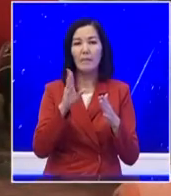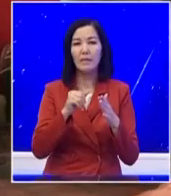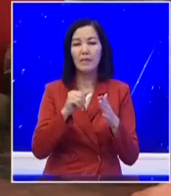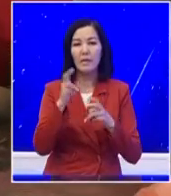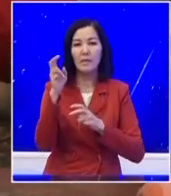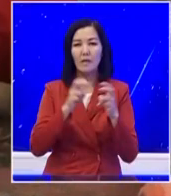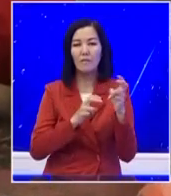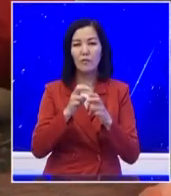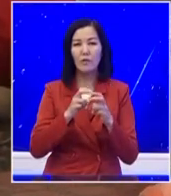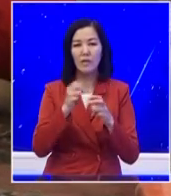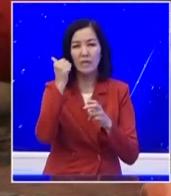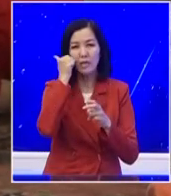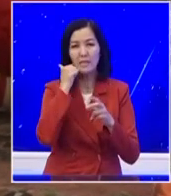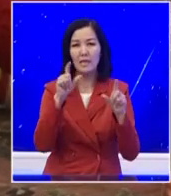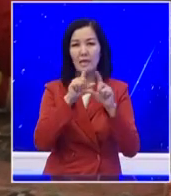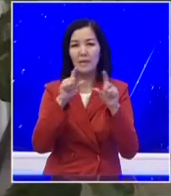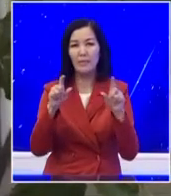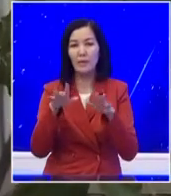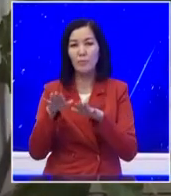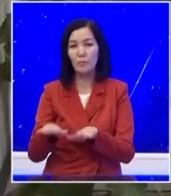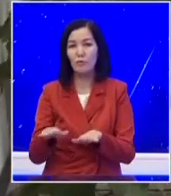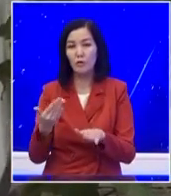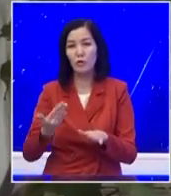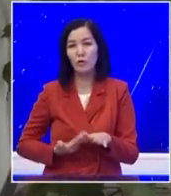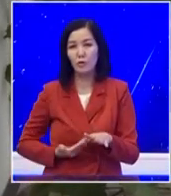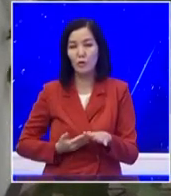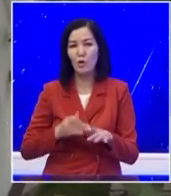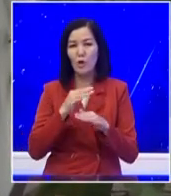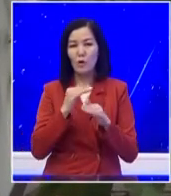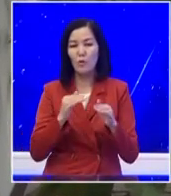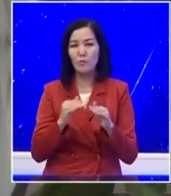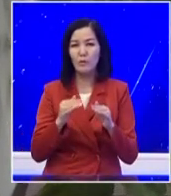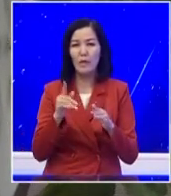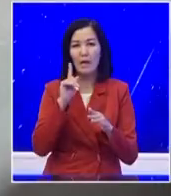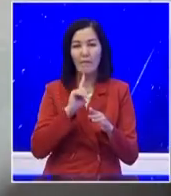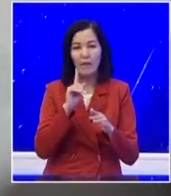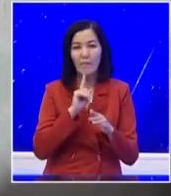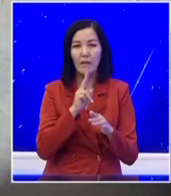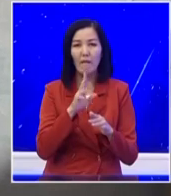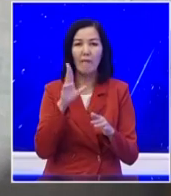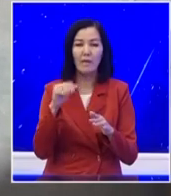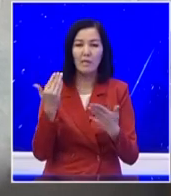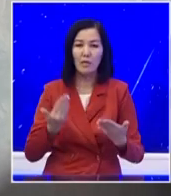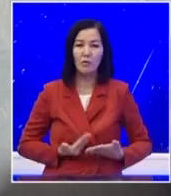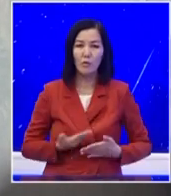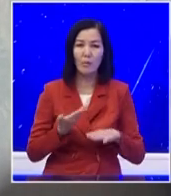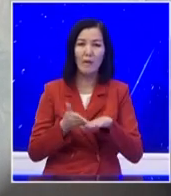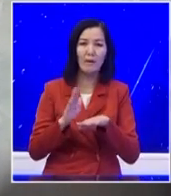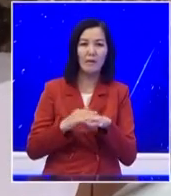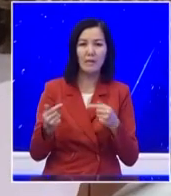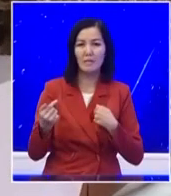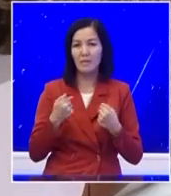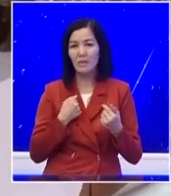ғимараты. Бір бұрышын паналап отыр. Көп балалы ана көп жыл пәтерден пәтерге көшіп, баспана тауқыметін көргенін